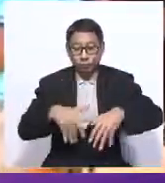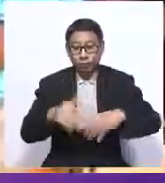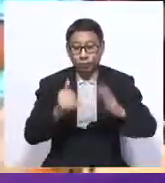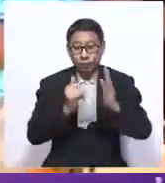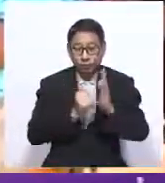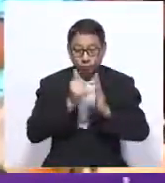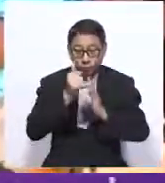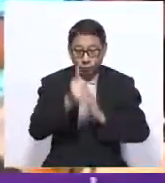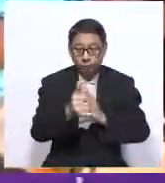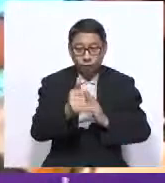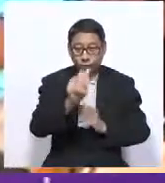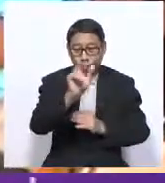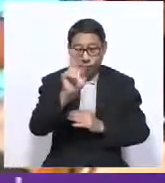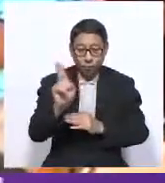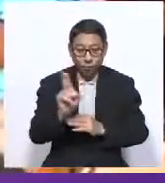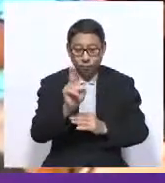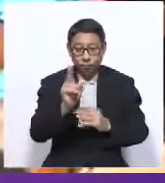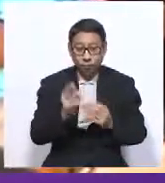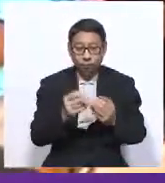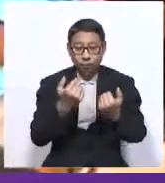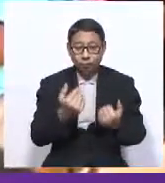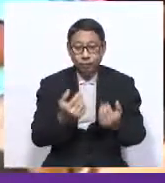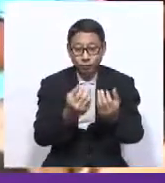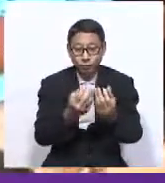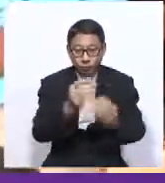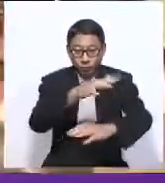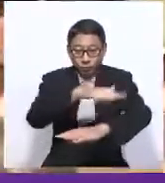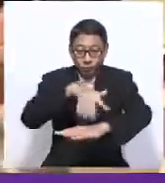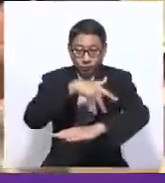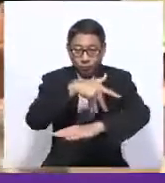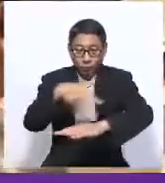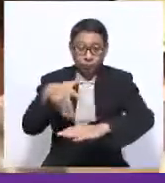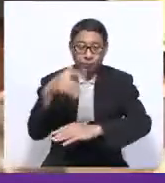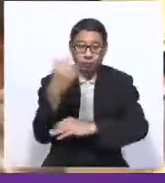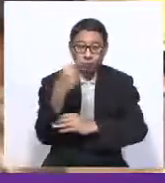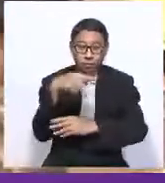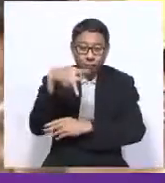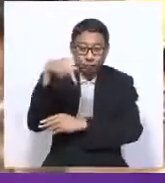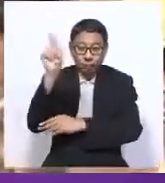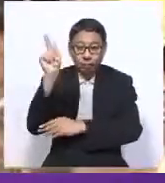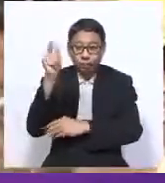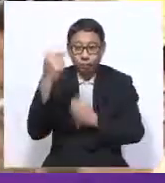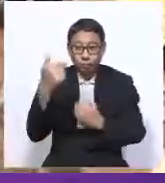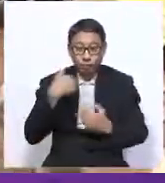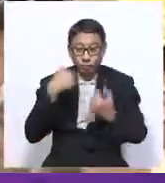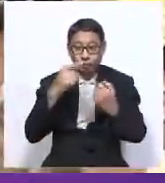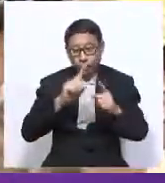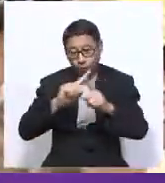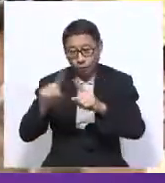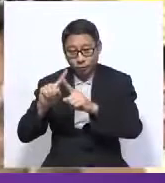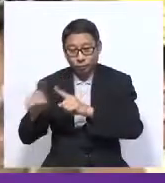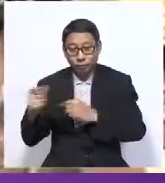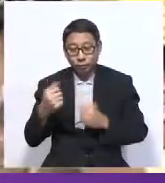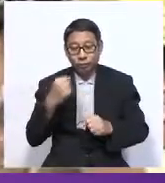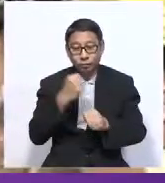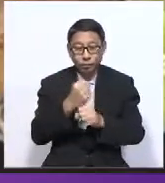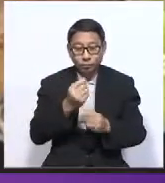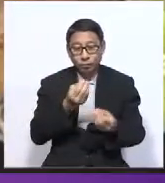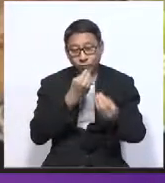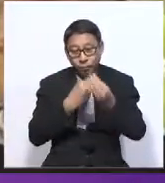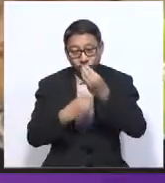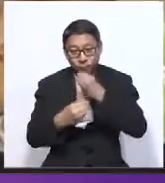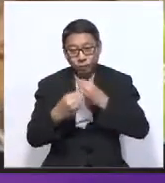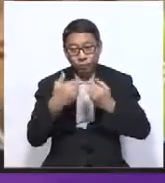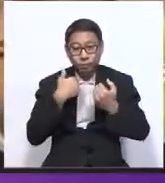เข้าไปใช้พื้นที่ซึ่งเป็นพื้นที่ป่าบ้างพื้นที่สาธารณะบ้างในการทำกิน